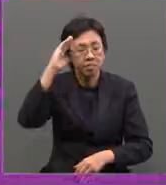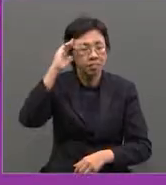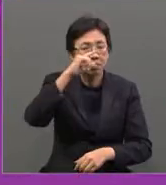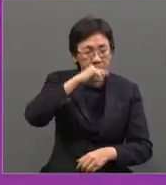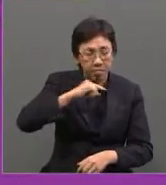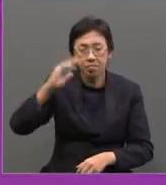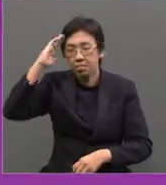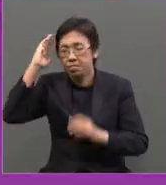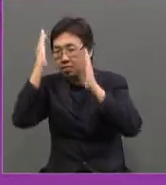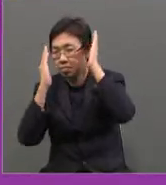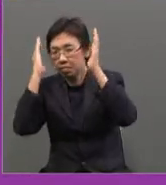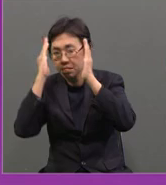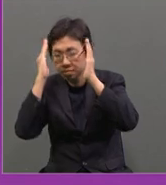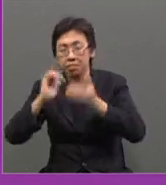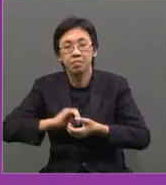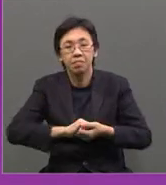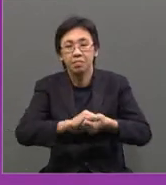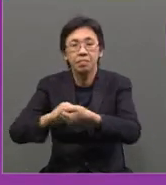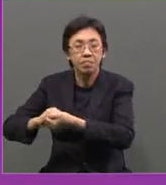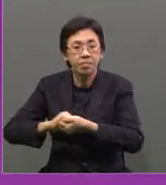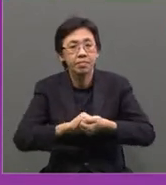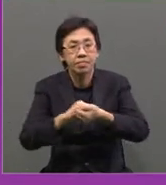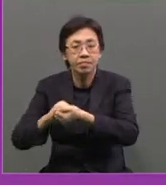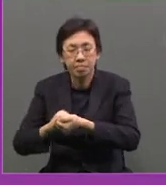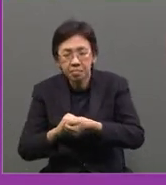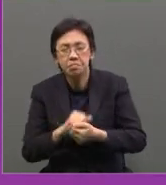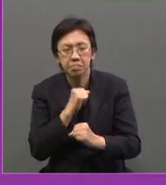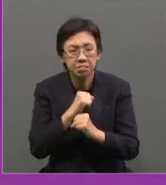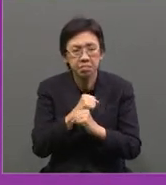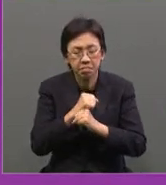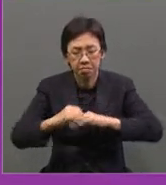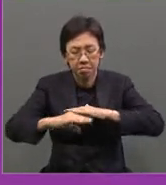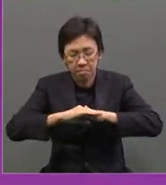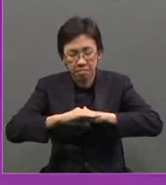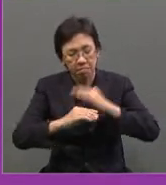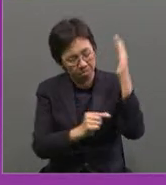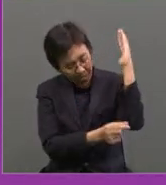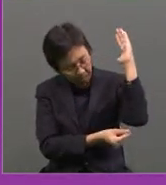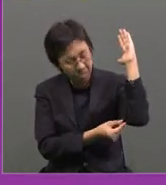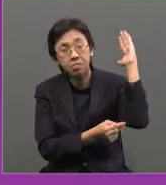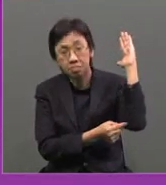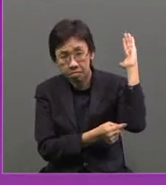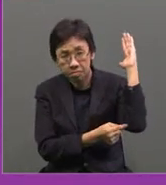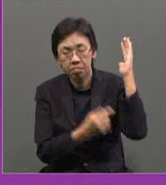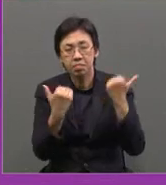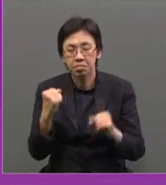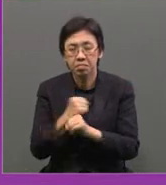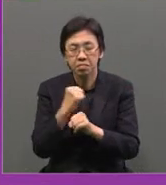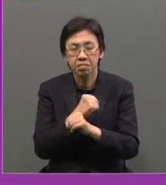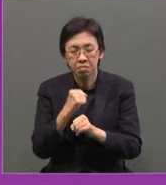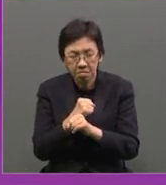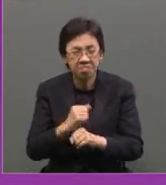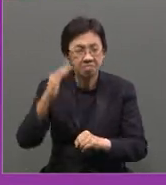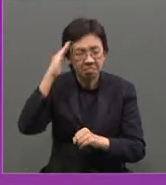กองทัพของมาเลเซียเขามาจับมือกันเพิ่มศักยภาพการปฏิบัติภารกิจตามแนวชายแดนซึ่งล่าสุดก็มีการเปิดการฝึกผสม